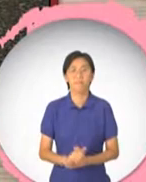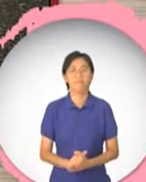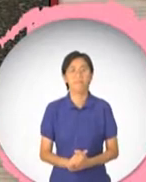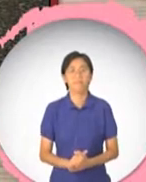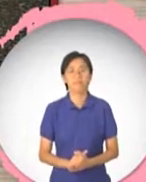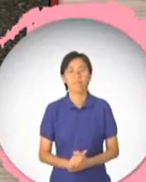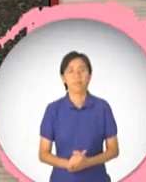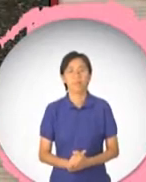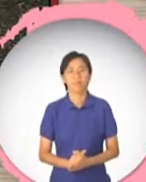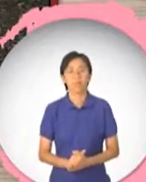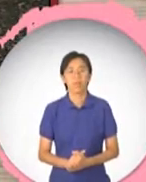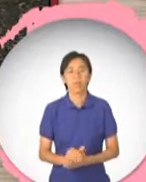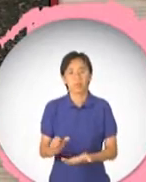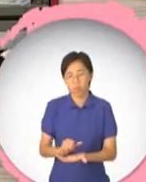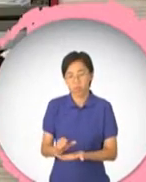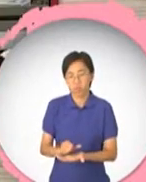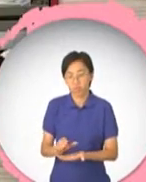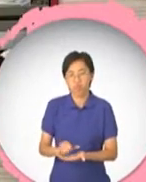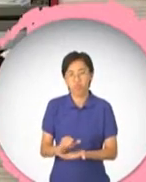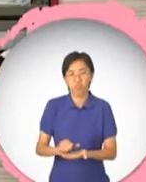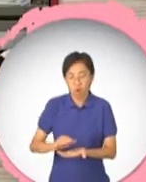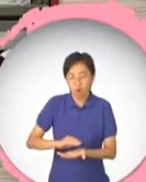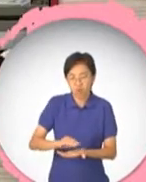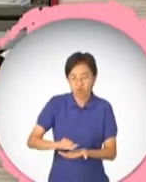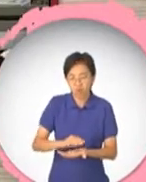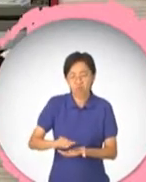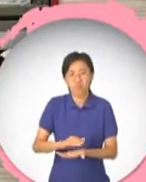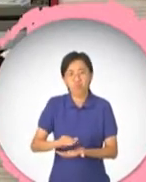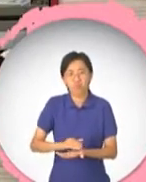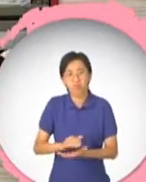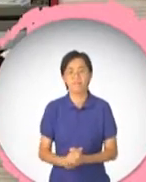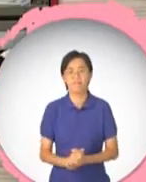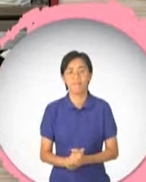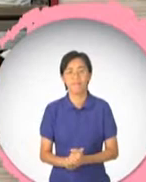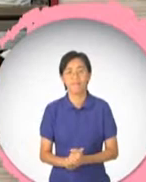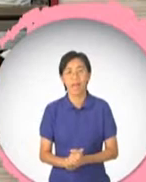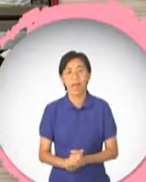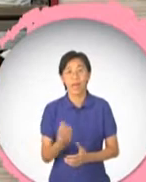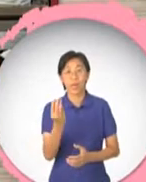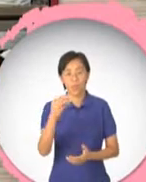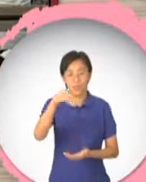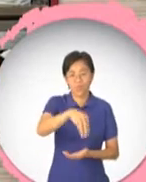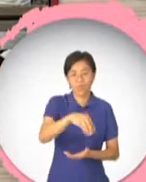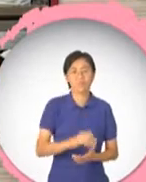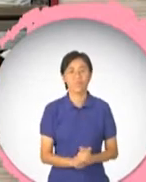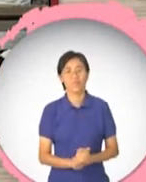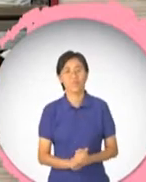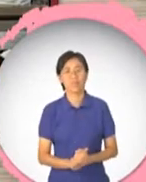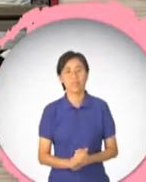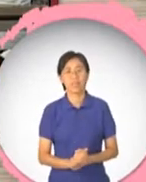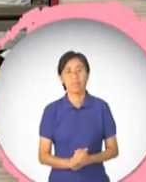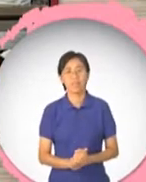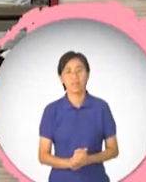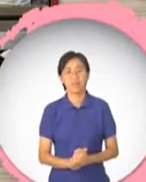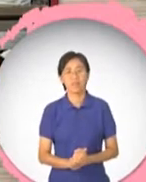นะคะใช้สันมือค่ะเป็นตัวตะล่อมก้อนแป้งนะคะนะคะเพื่อให้ผิวของก้อนโดเรียบขึ้นเวลาเรา